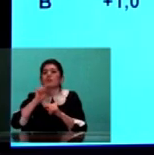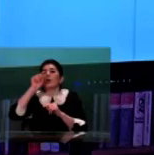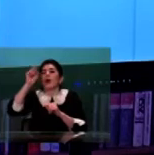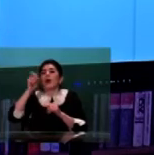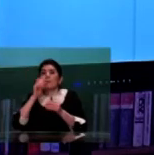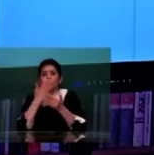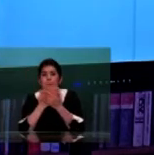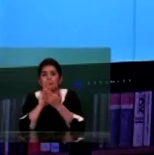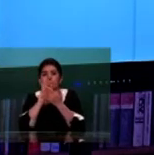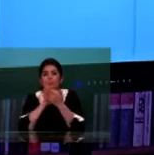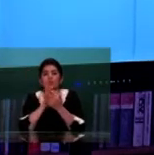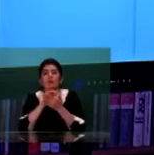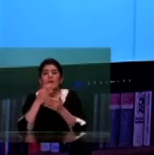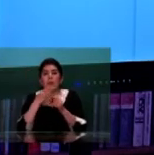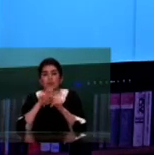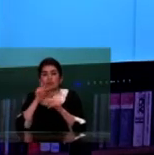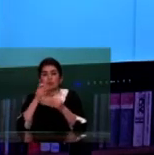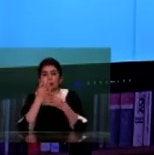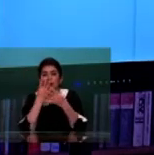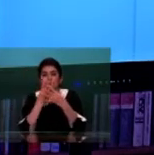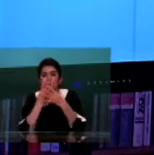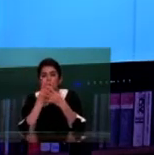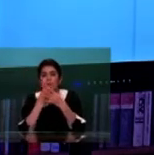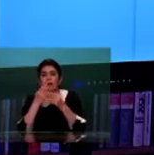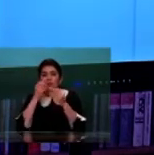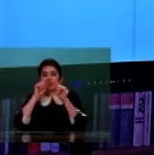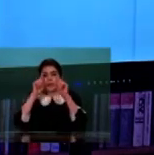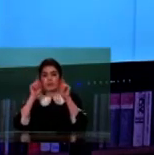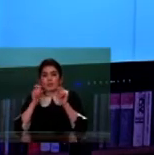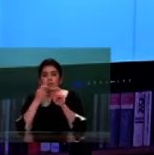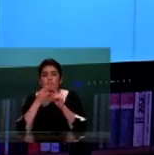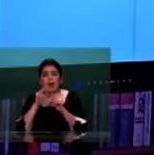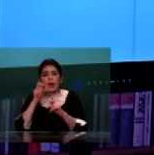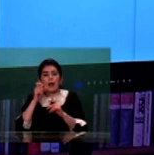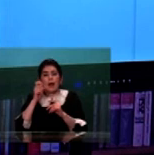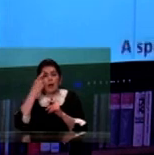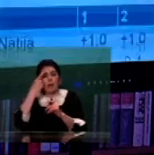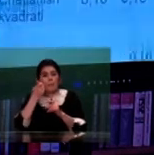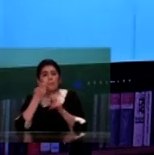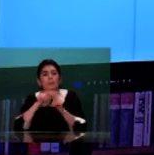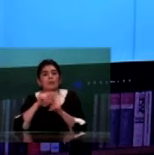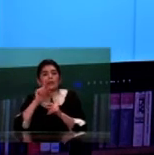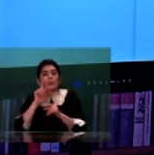aradan. Endi qarang mana jadval. O'rta arifmetik bizga aniq biror nima berdimi?